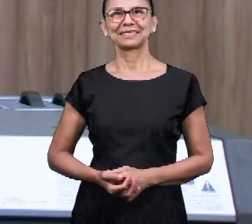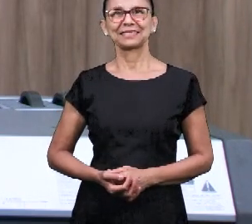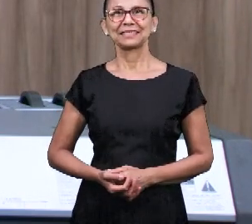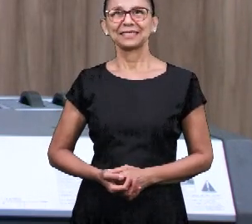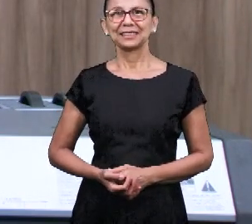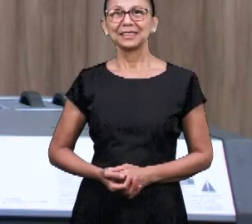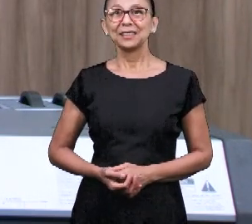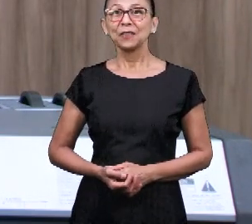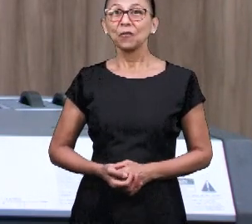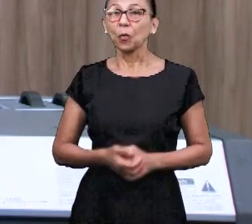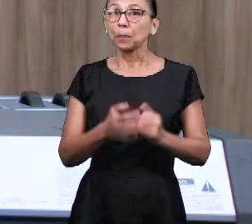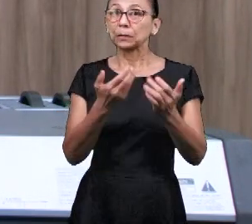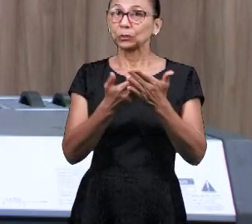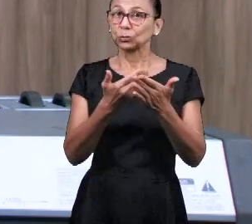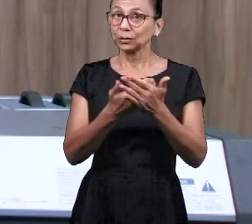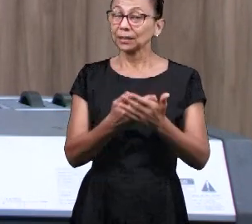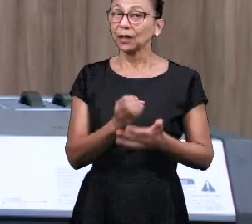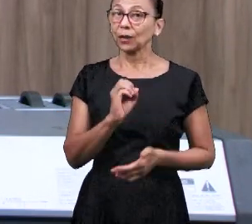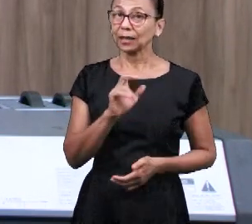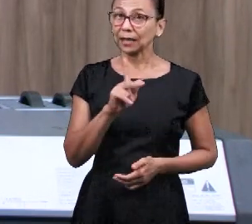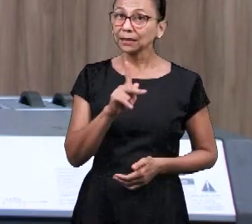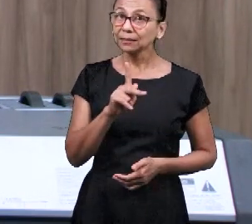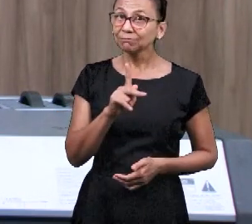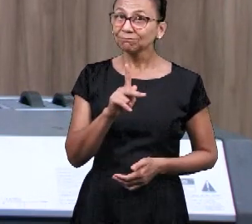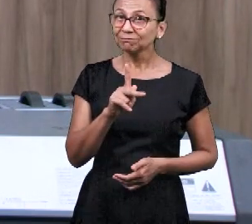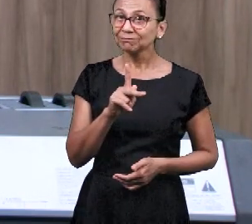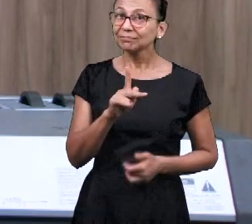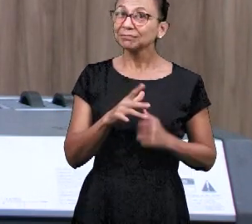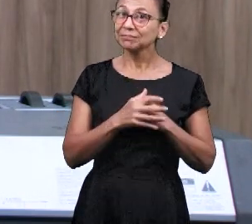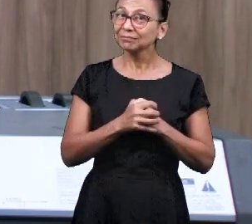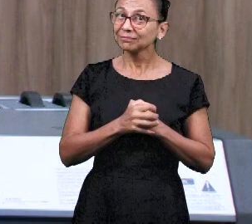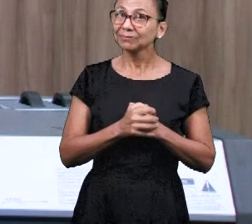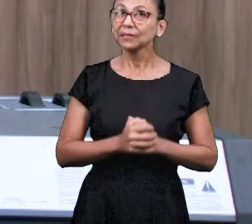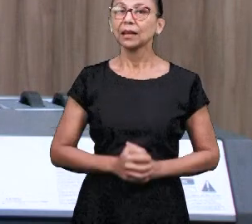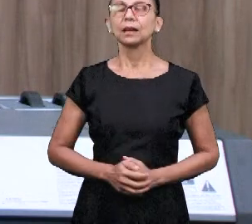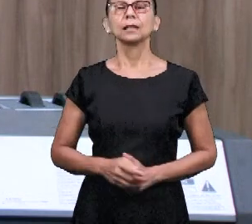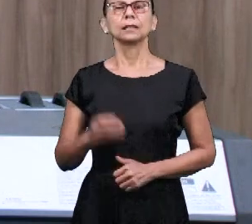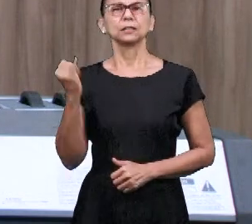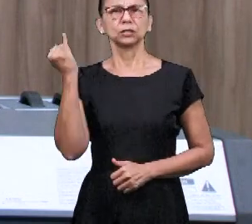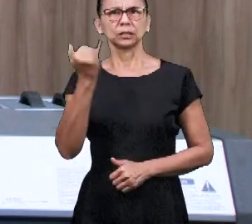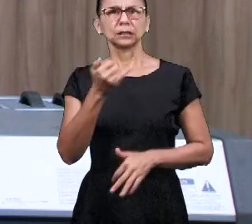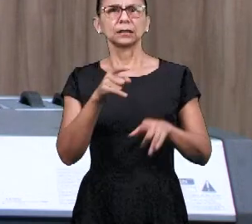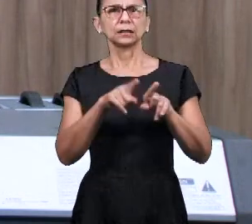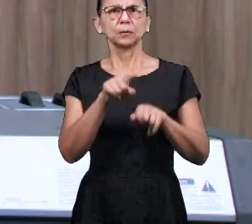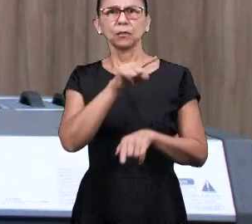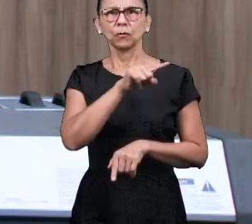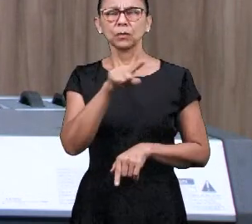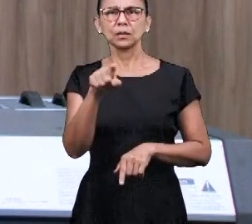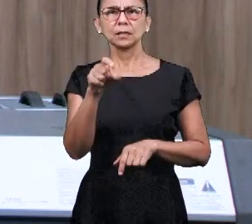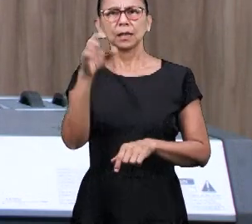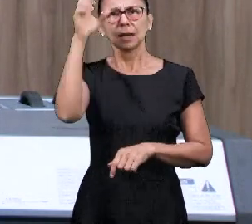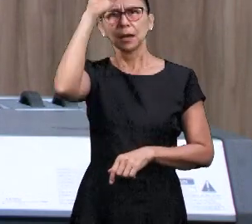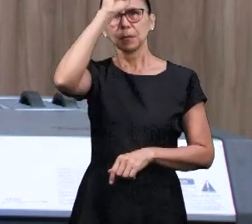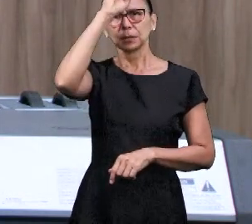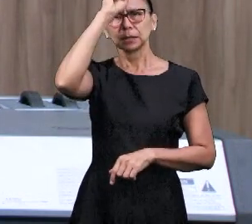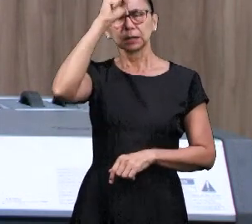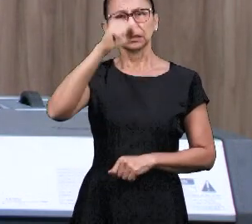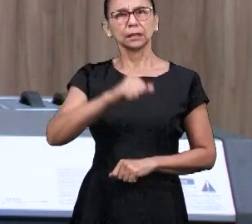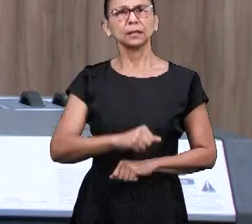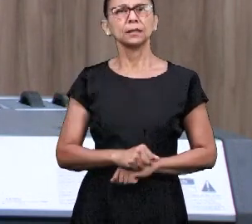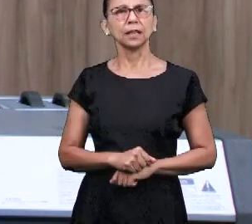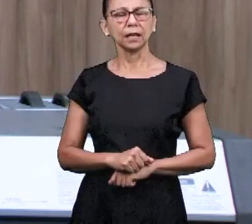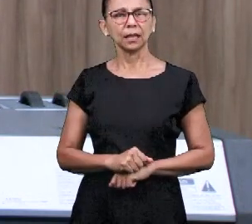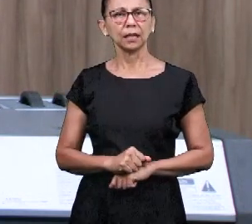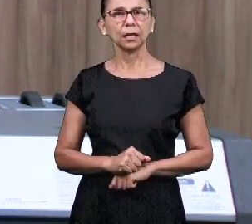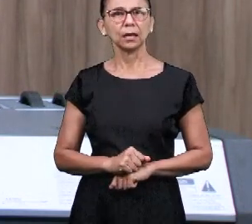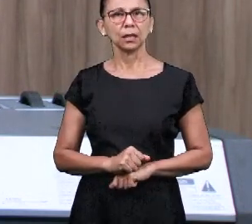Alors, vous allez étudier beaucoup. Amen. Aussi, je veux vous dire que vous pouvez apprendre le reste de